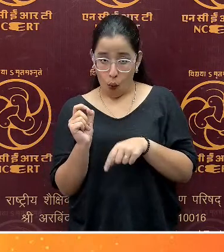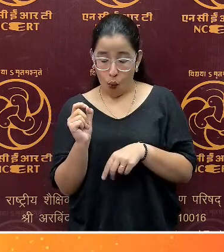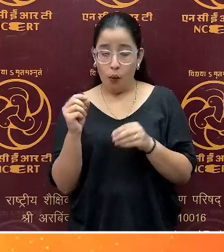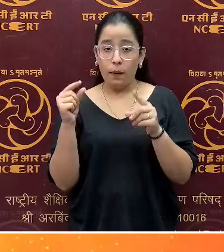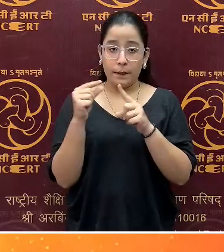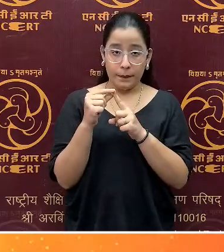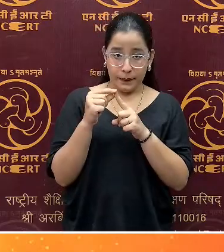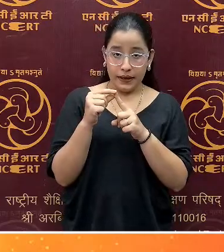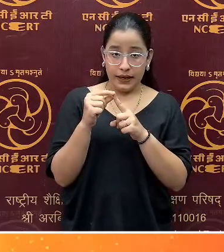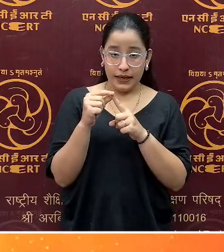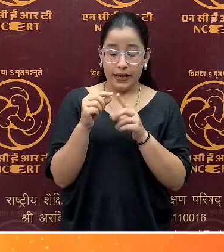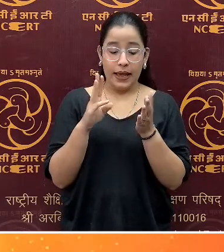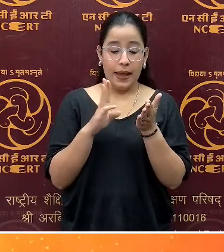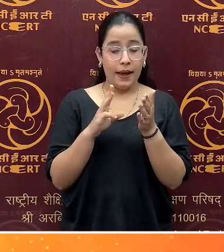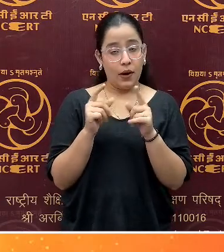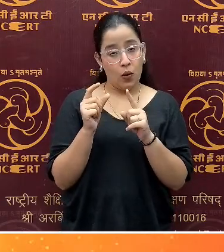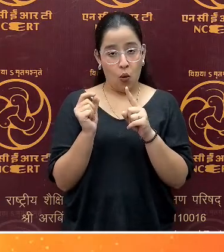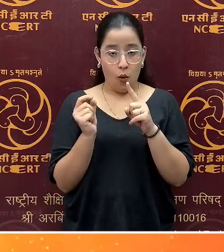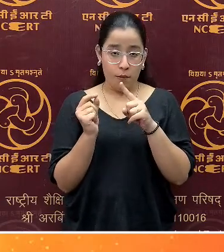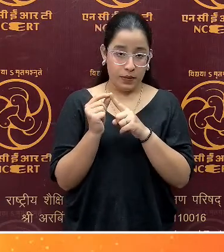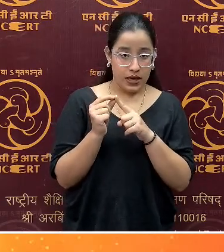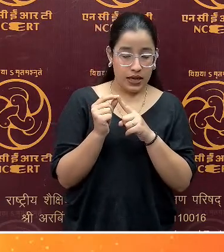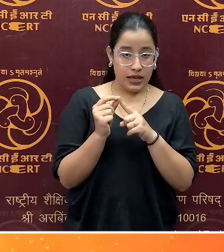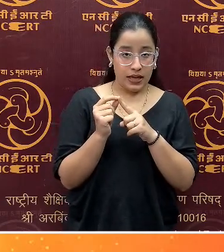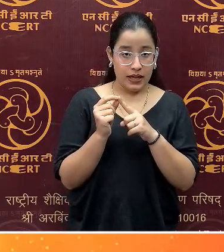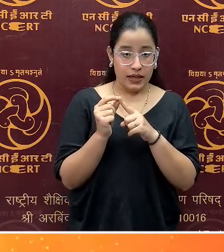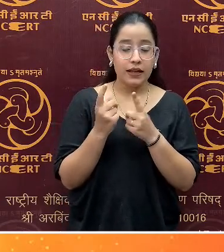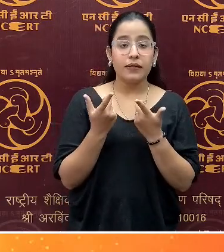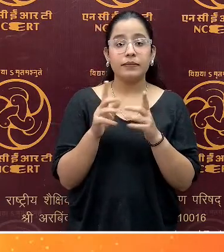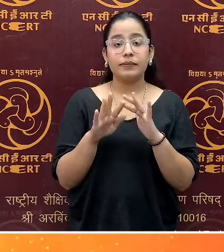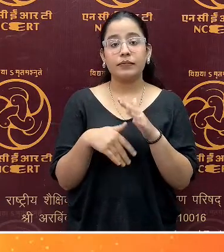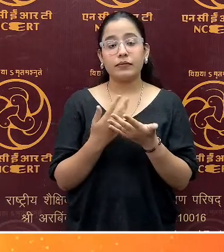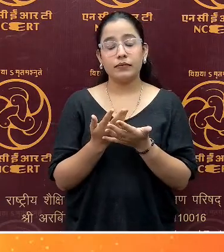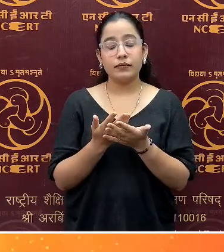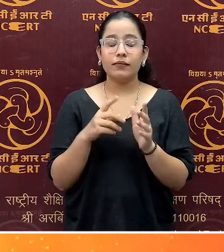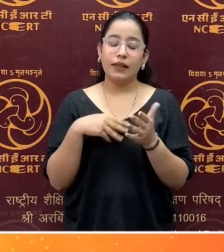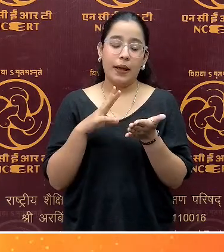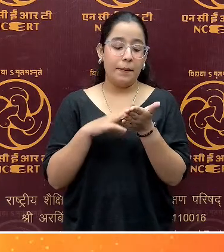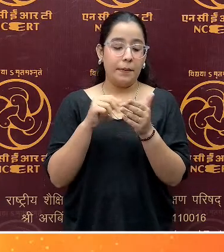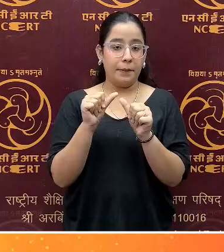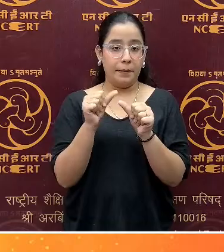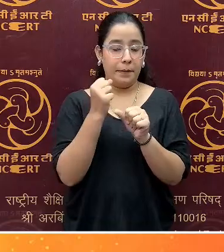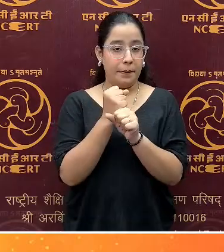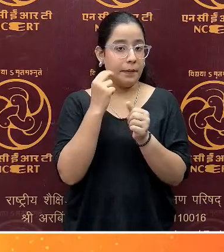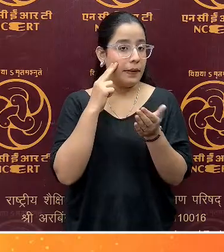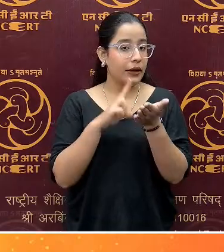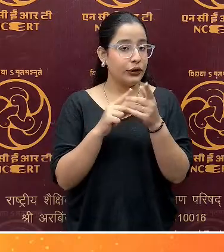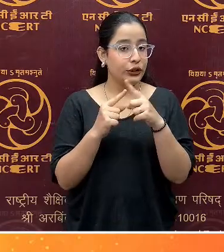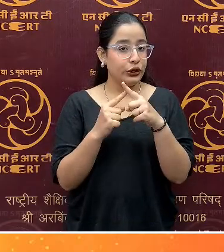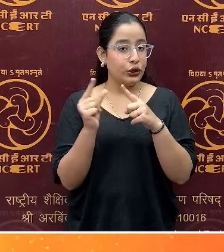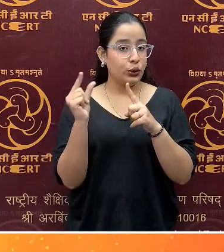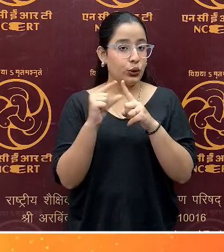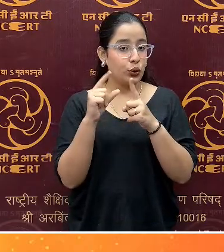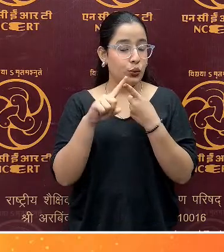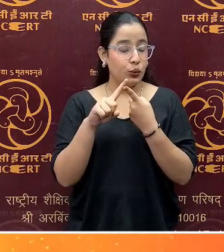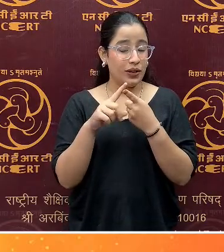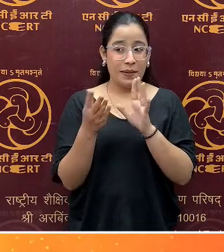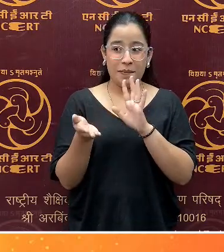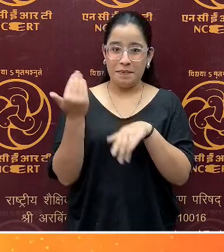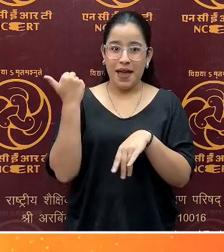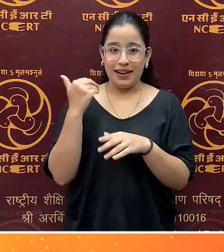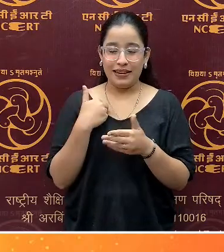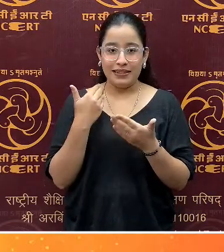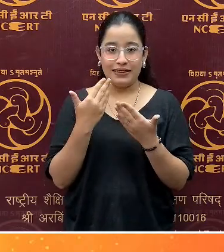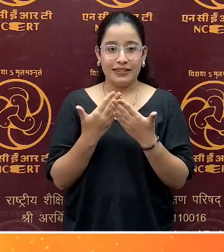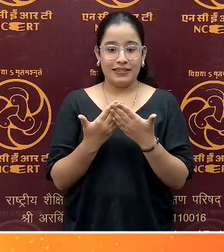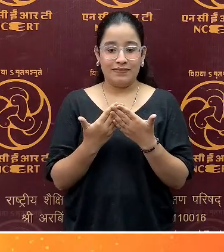OP, magnitude of OP, vertical bracket. So that's the magnitude. अब बच्चों recollect करो, it